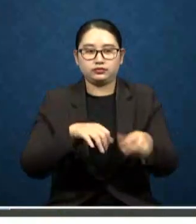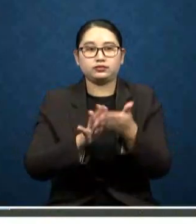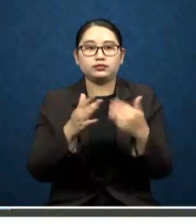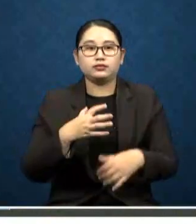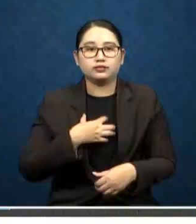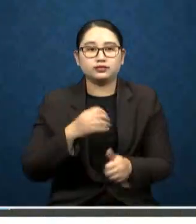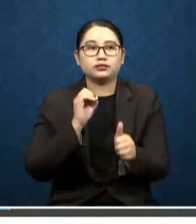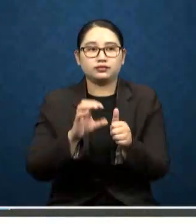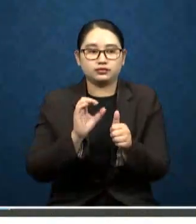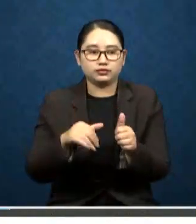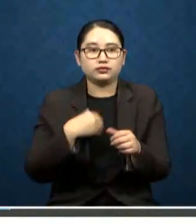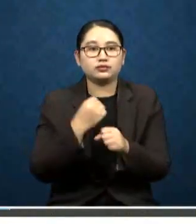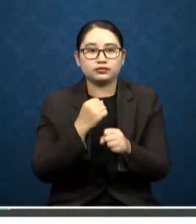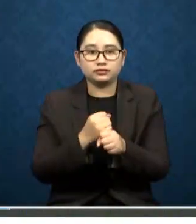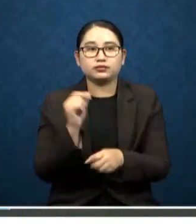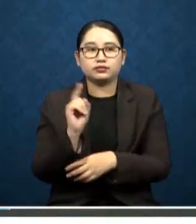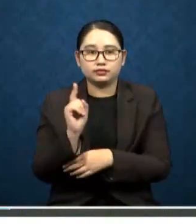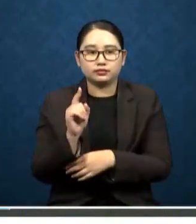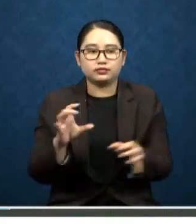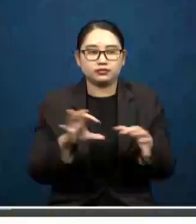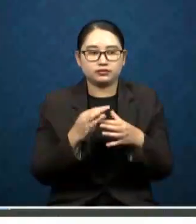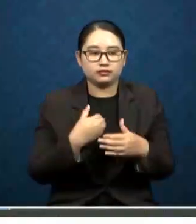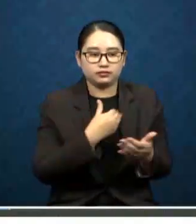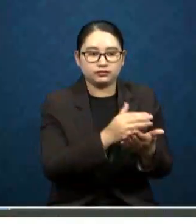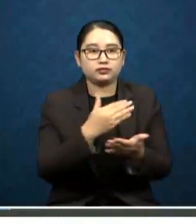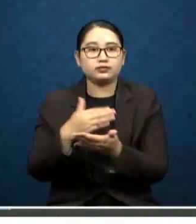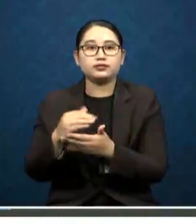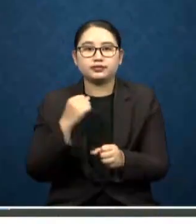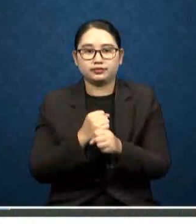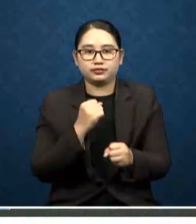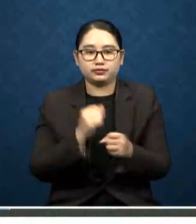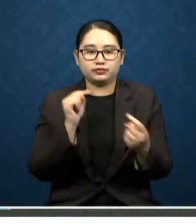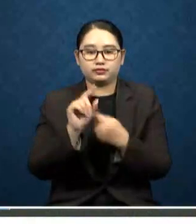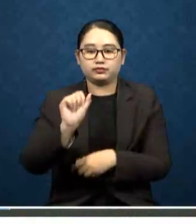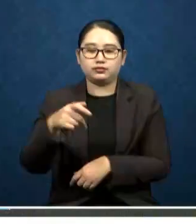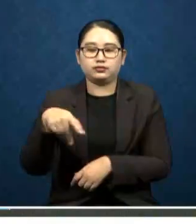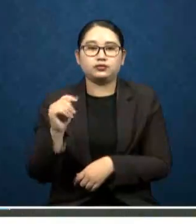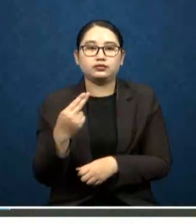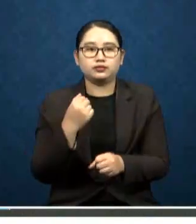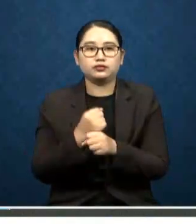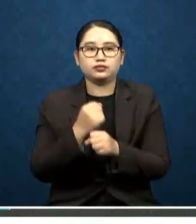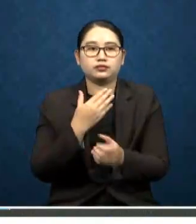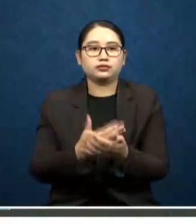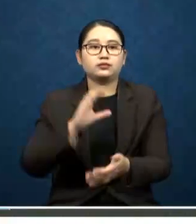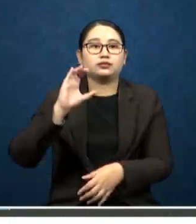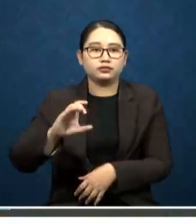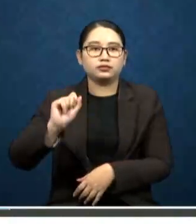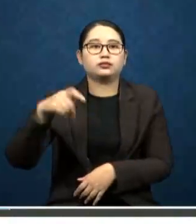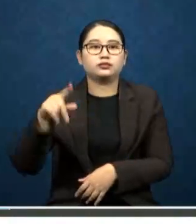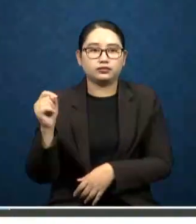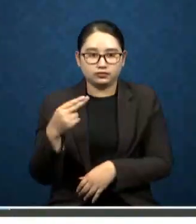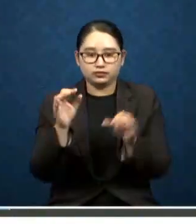อยากให้ดำเนินการก็คือการกระจายไปสู่องค์กรปกครองส่วนท้องถิ่นนั่นละถูกจุด